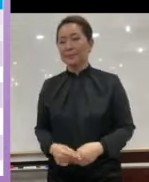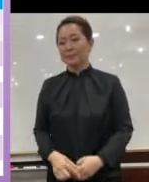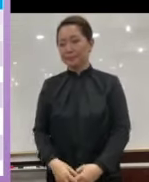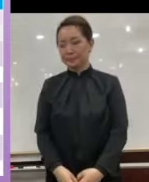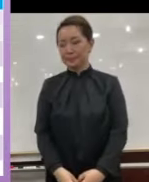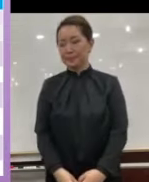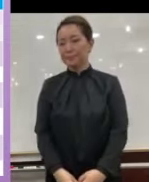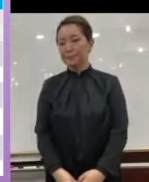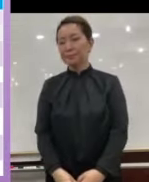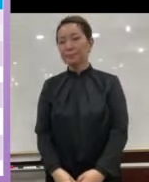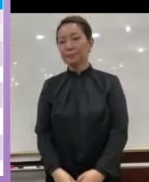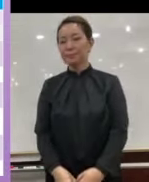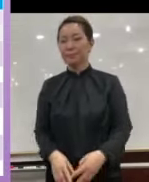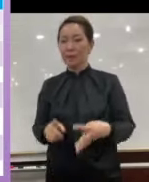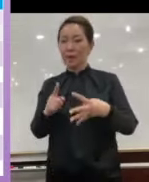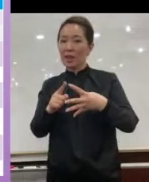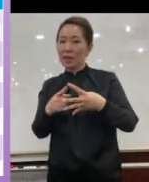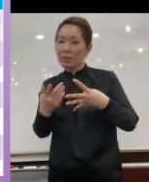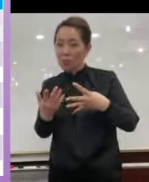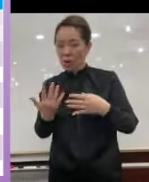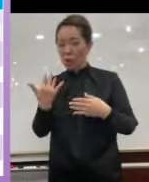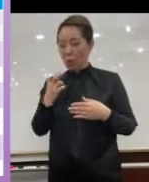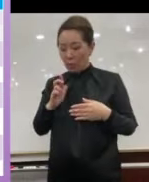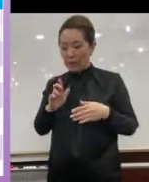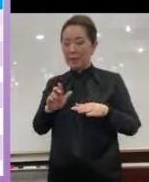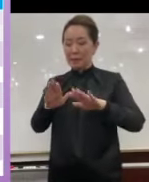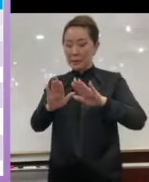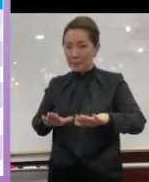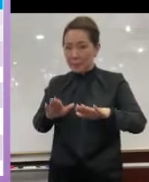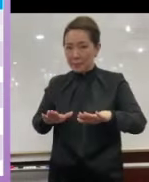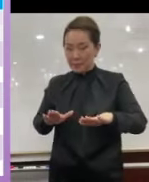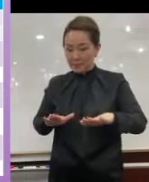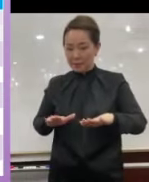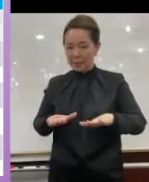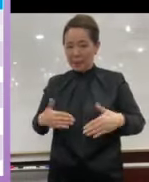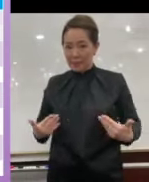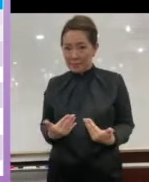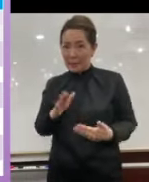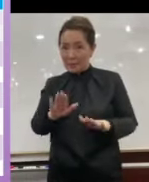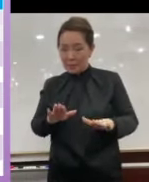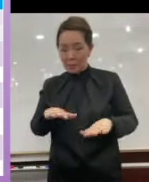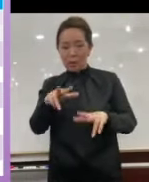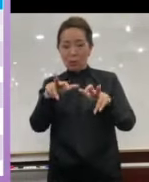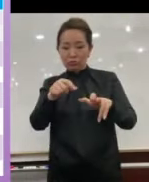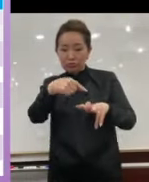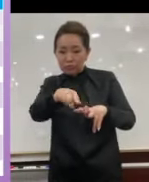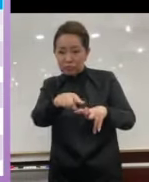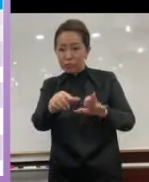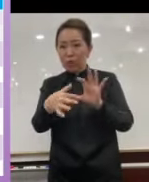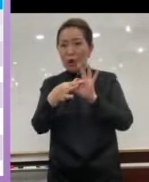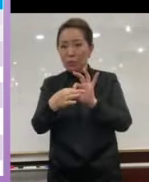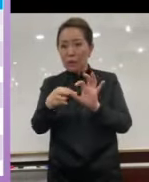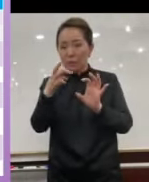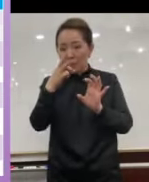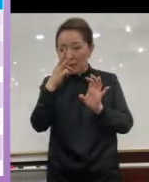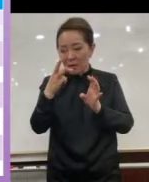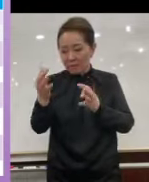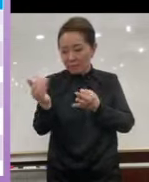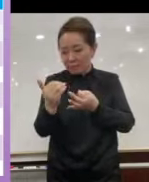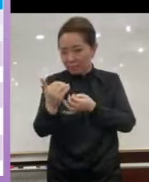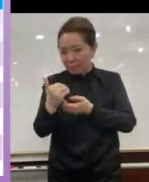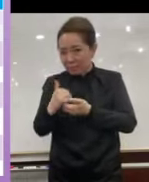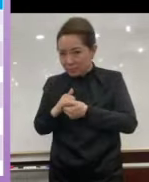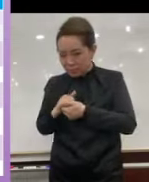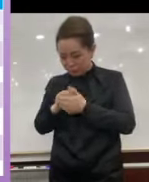бэ гэхээр Улаанбаатар хотод хөгжлийн бэрхшээлтэй иргэдтэй холбоотой мэдээллийг хөдөлмөр нийгмийн